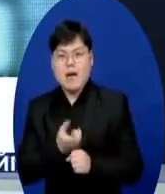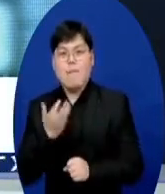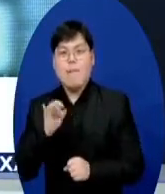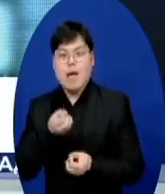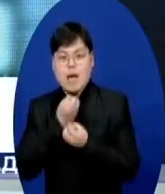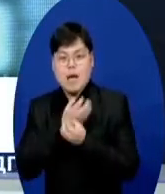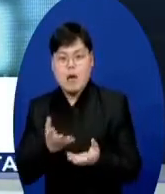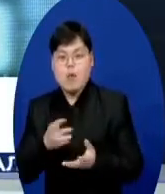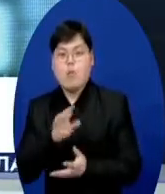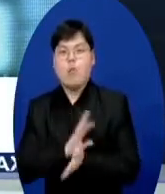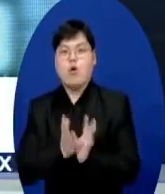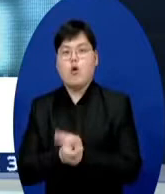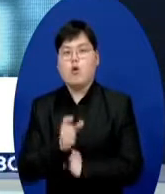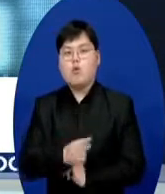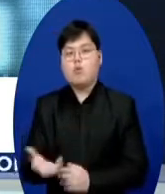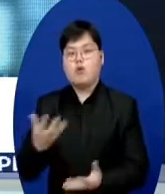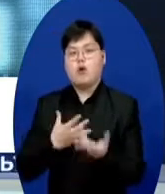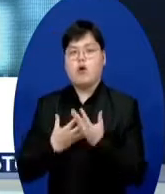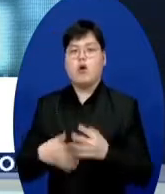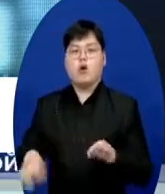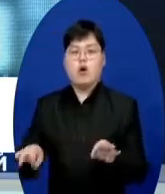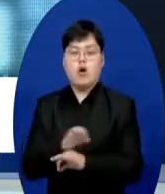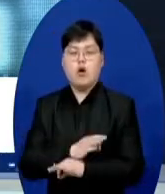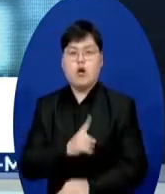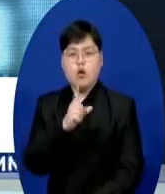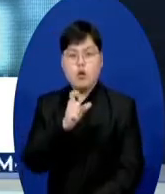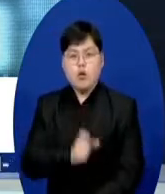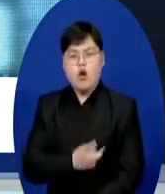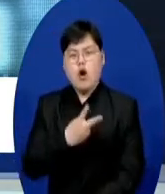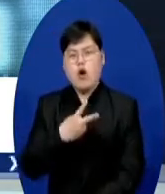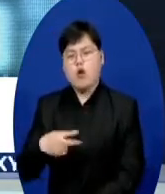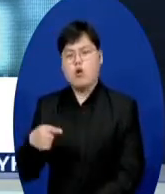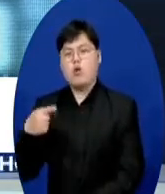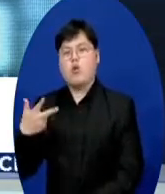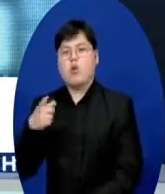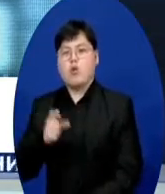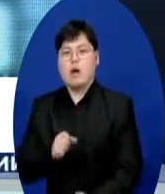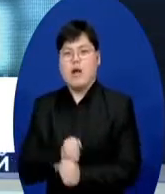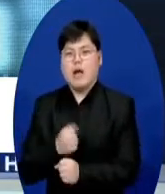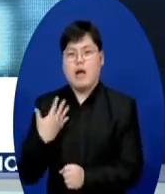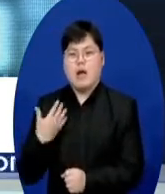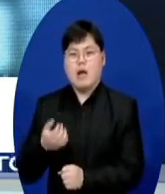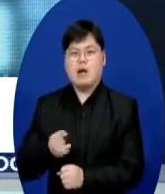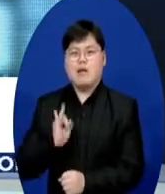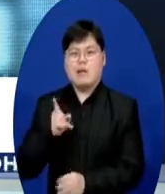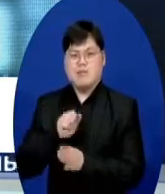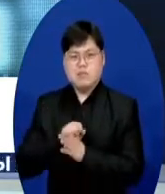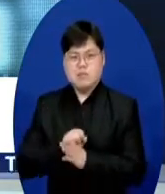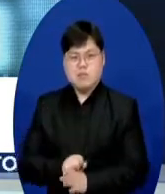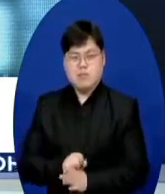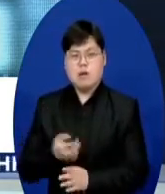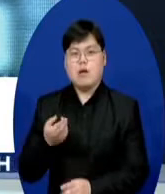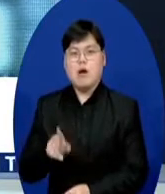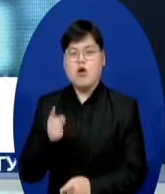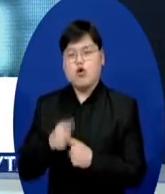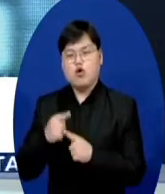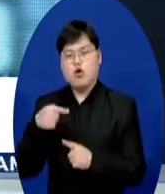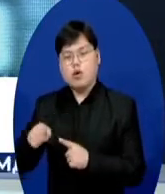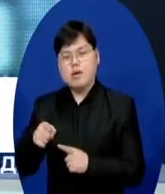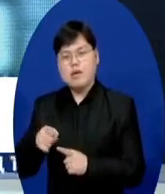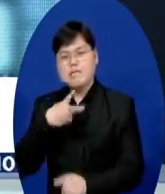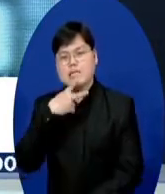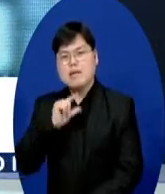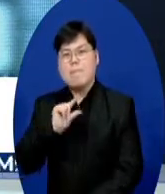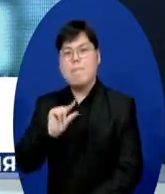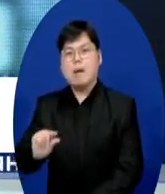байр зарласан ч гэсэн ажиллах хүч байхгүй. За нэг алба хаагч 2-3 хүний ажлыг хариуцж байна. Учир нь орон нутгийн төрийн алба хаагч хөдөлмөрийн үнсний